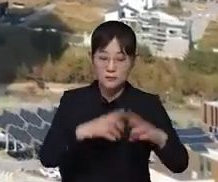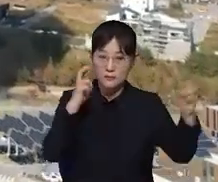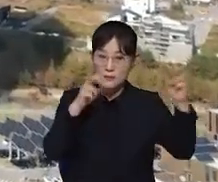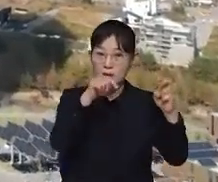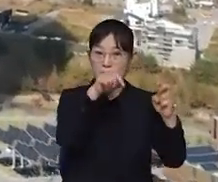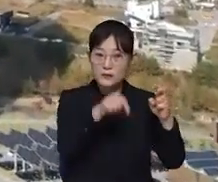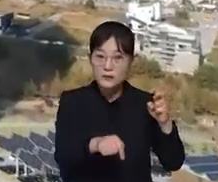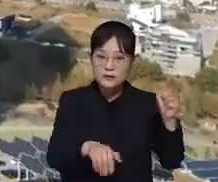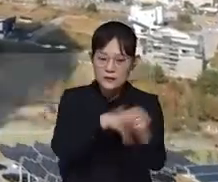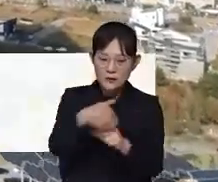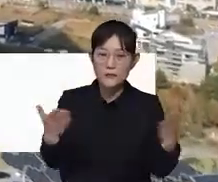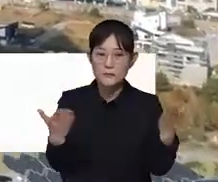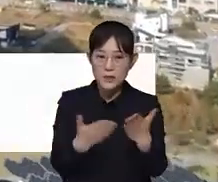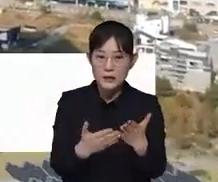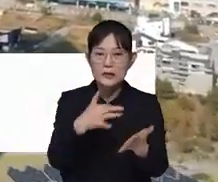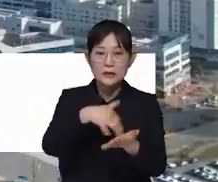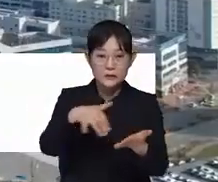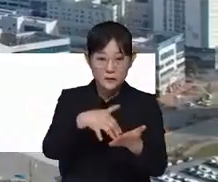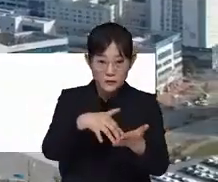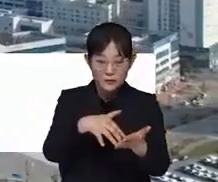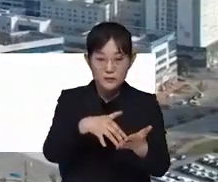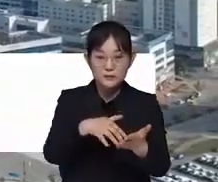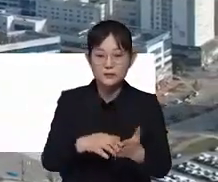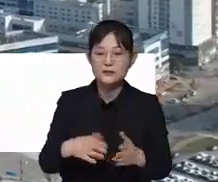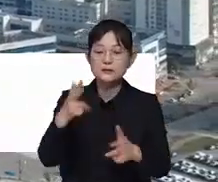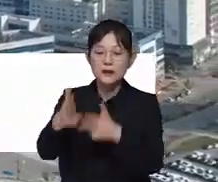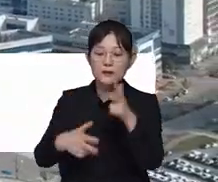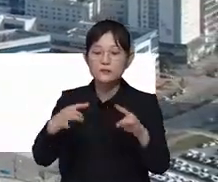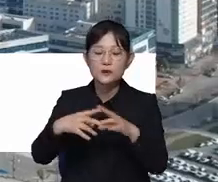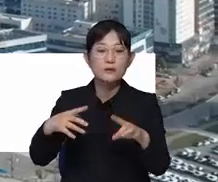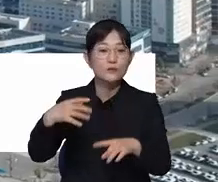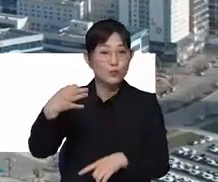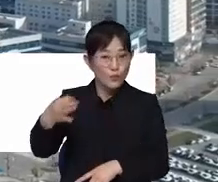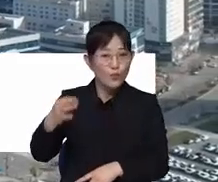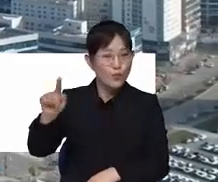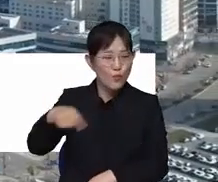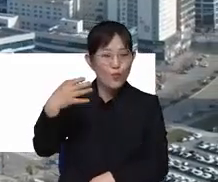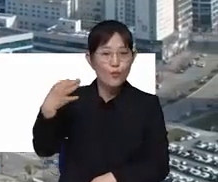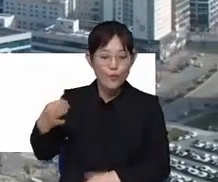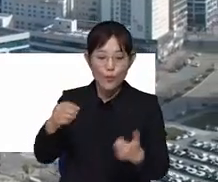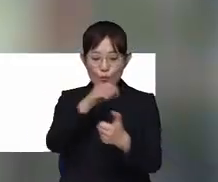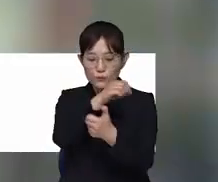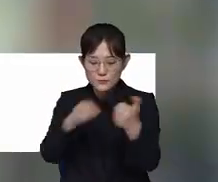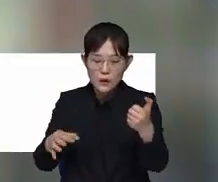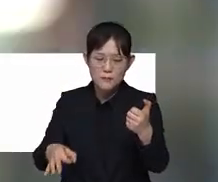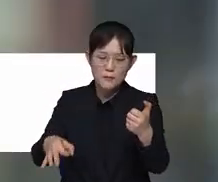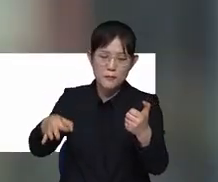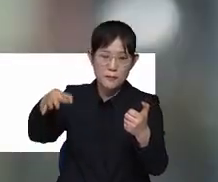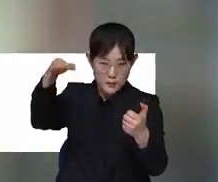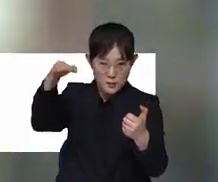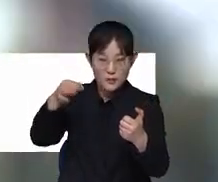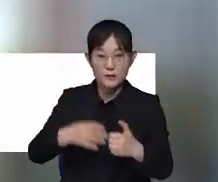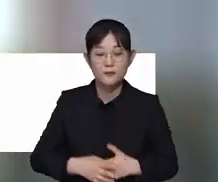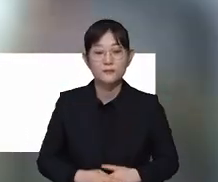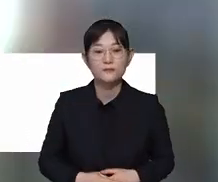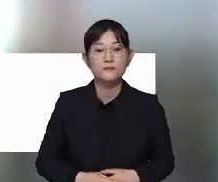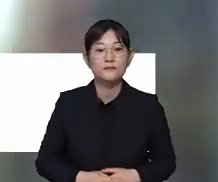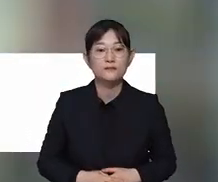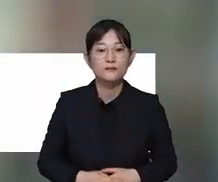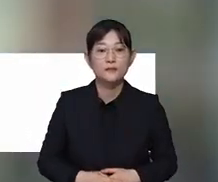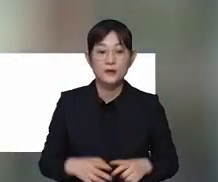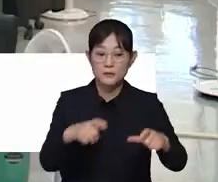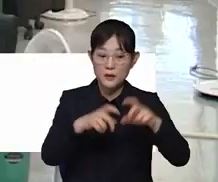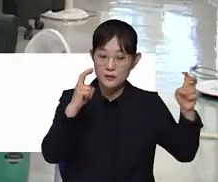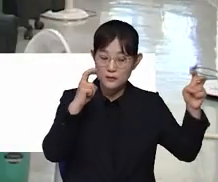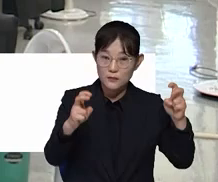요금을 현실화한다면서 산업용 전기요금을 7차례에 걸쳐 50% 넘게 인상했기 때문입니다.